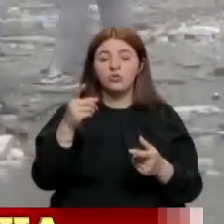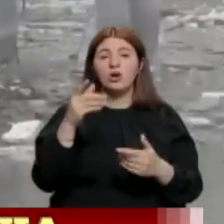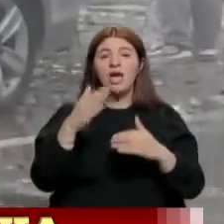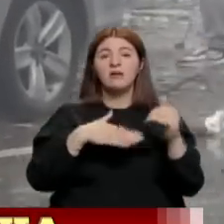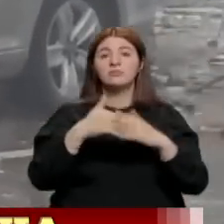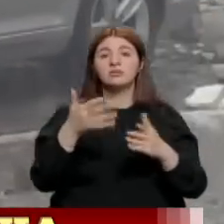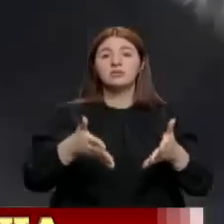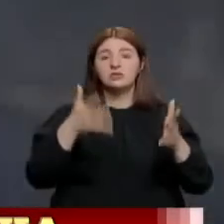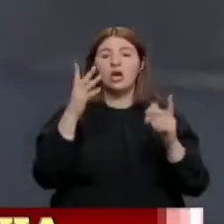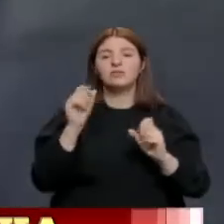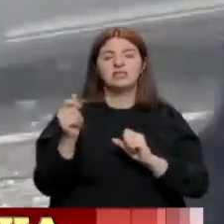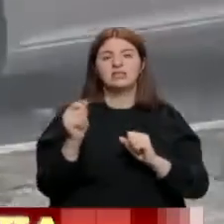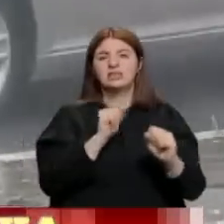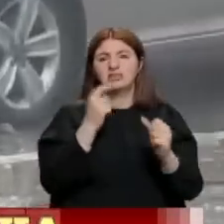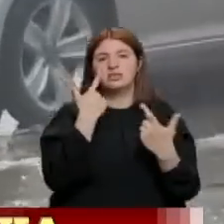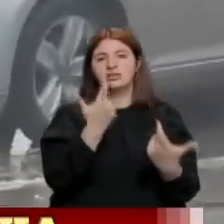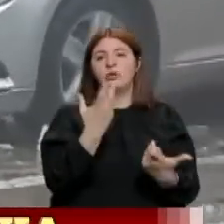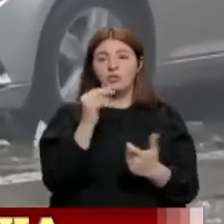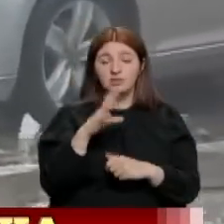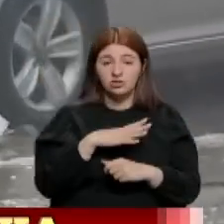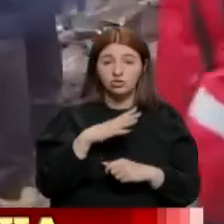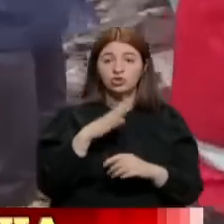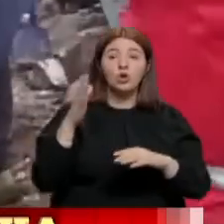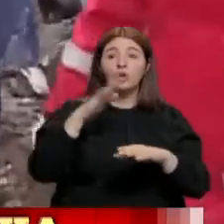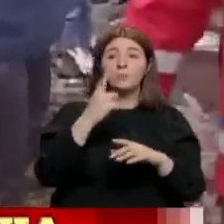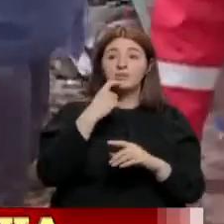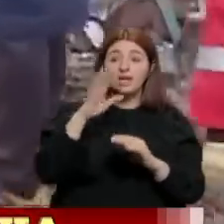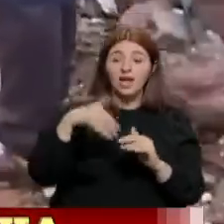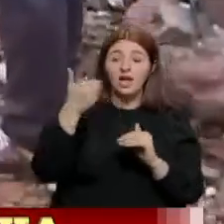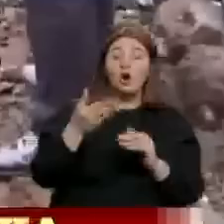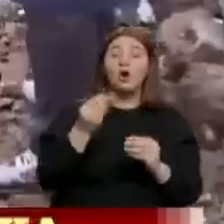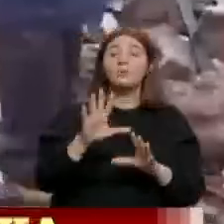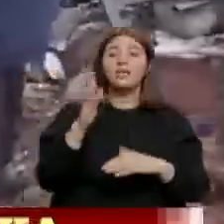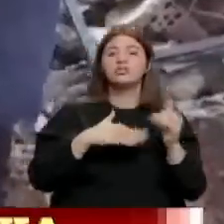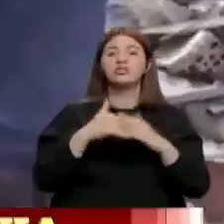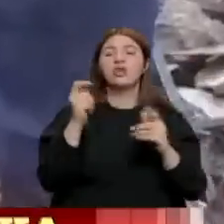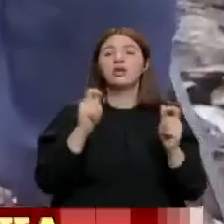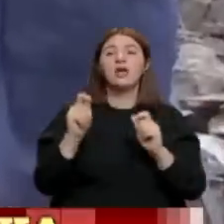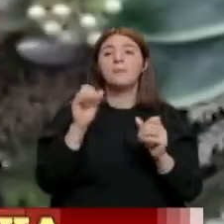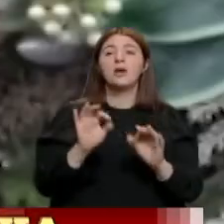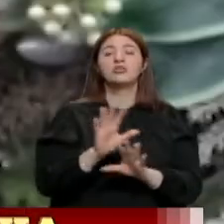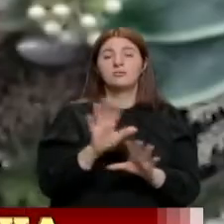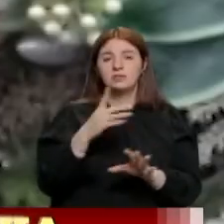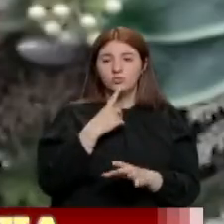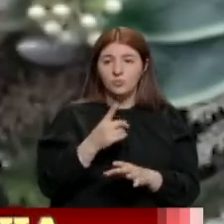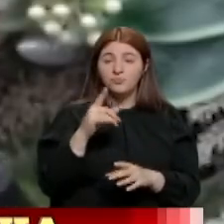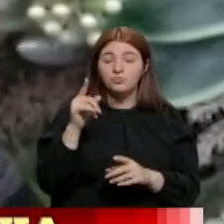inşası konusuna temkinli yaklaşılmasını istiyor. Üzerinden bir yıl geçmeden inşaata başlanmasın diyorlar.